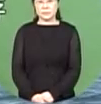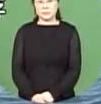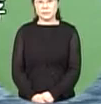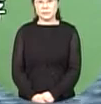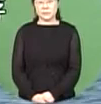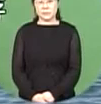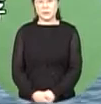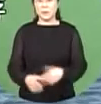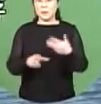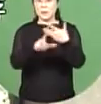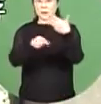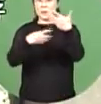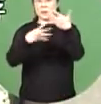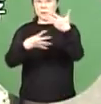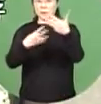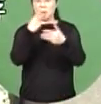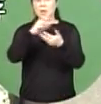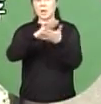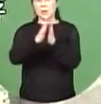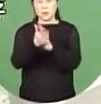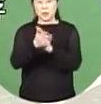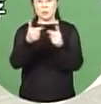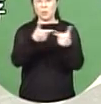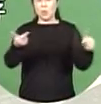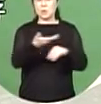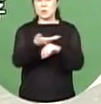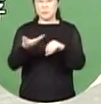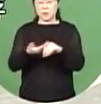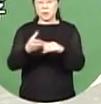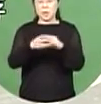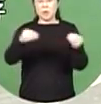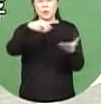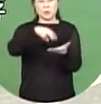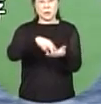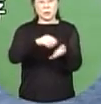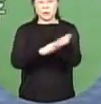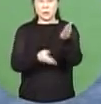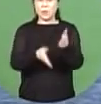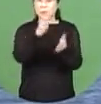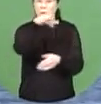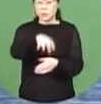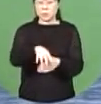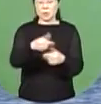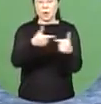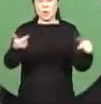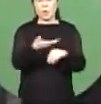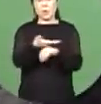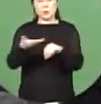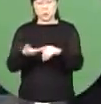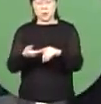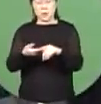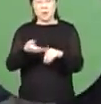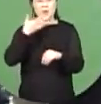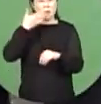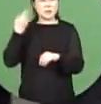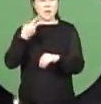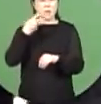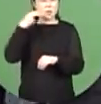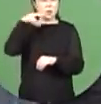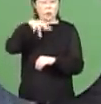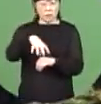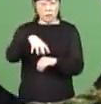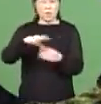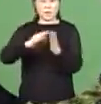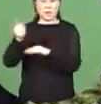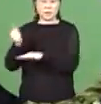今月4日香川県の大島にある国立療養所大島青松園を飯泉知事らが訪れまし